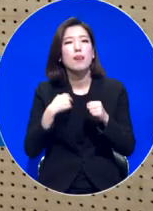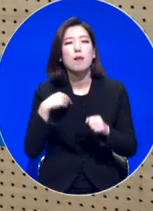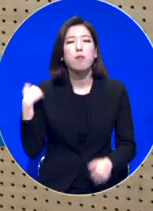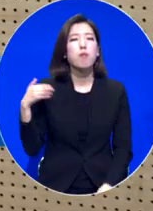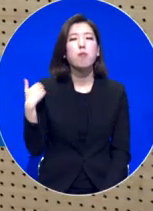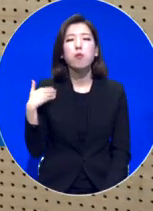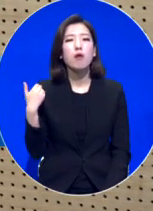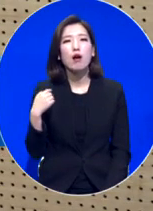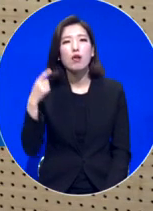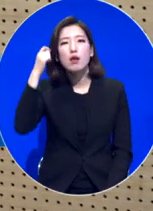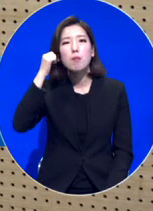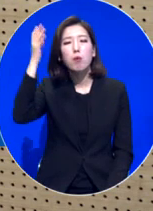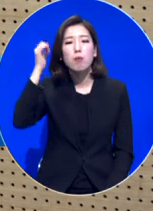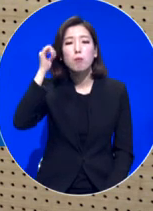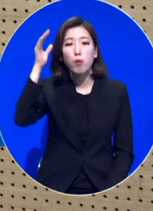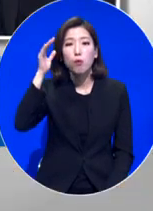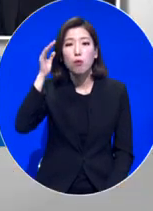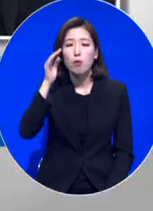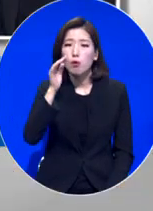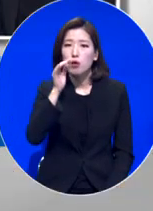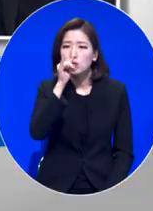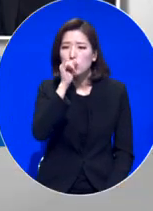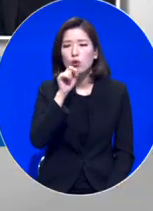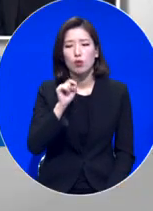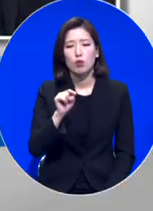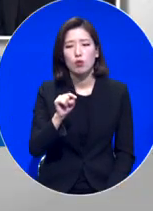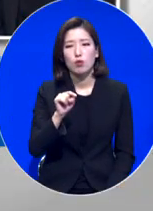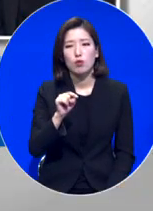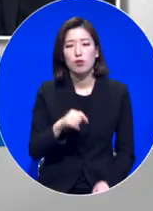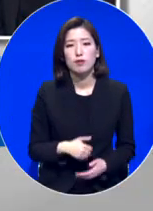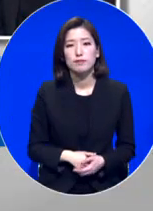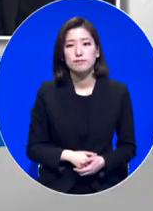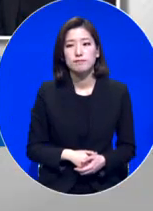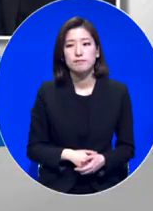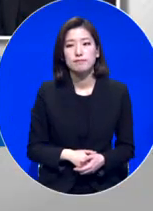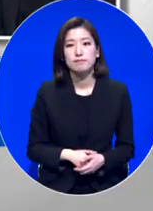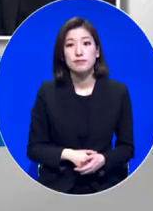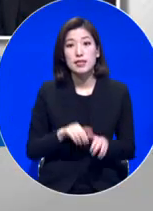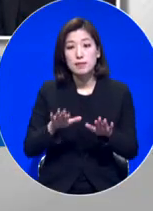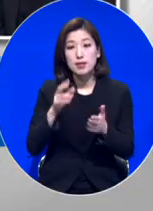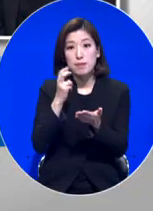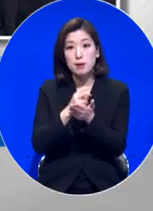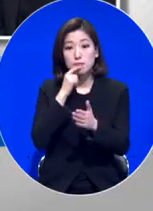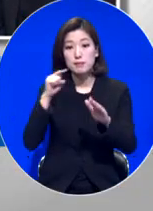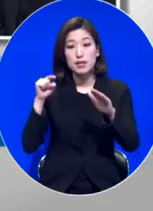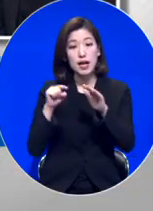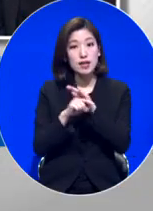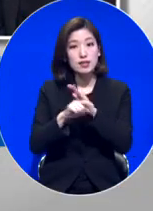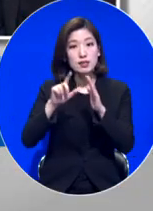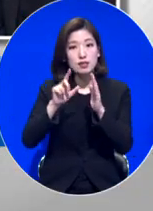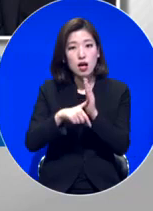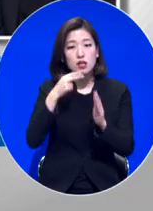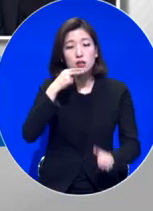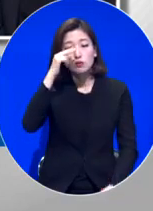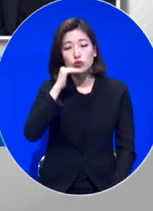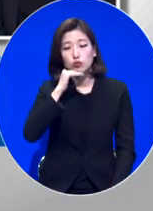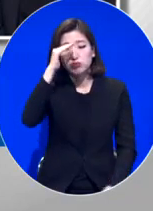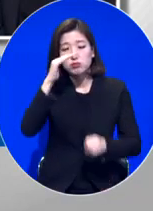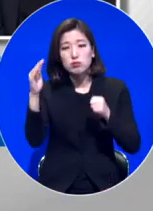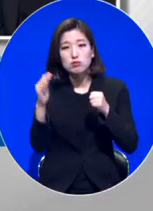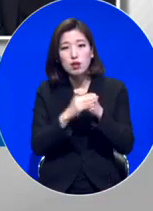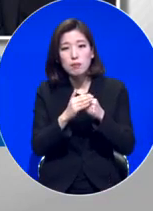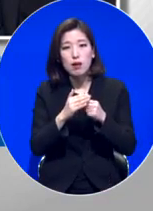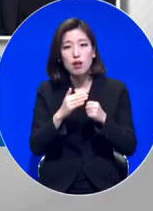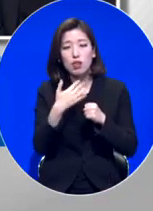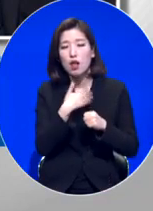있고 적정한 형을 부용하지 못했다라는 지적이 있으셔서 이번 법 개정 시에는 음주로 인한 심신